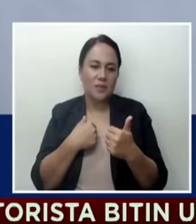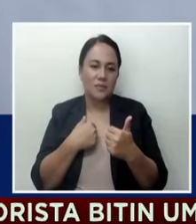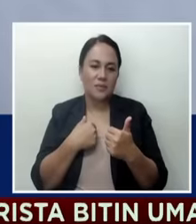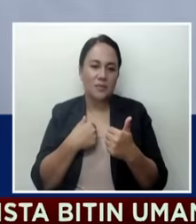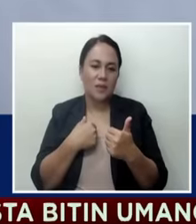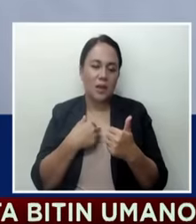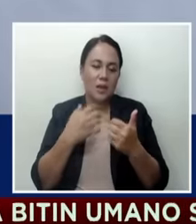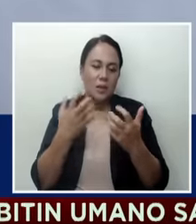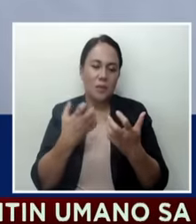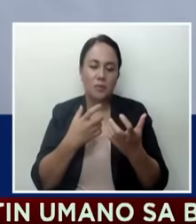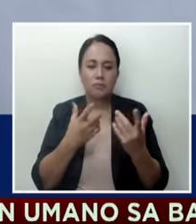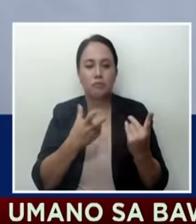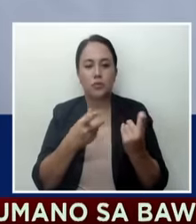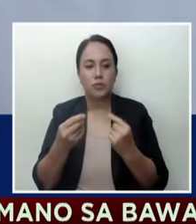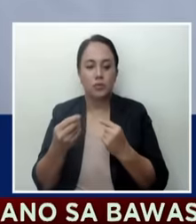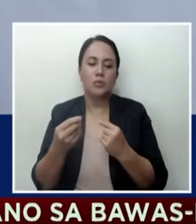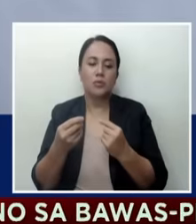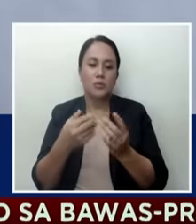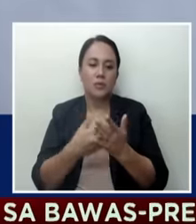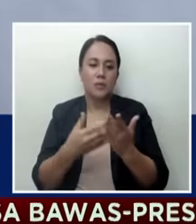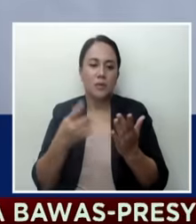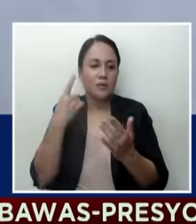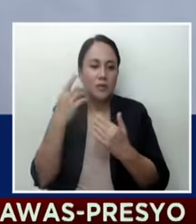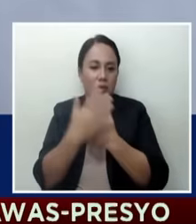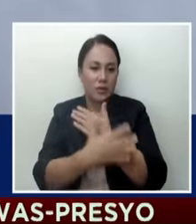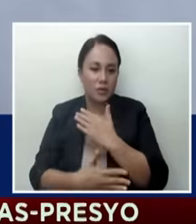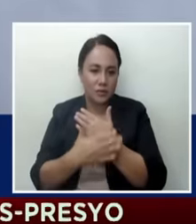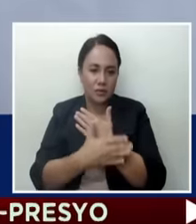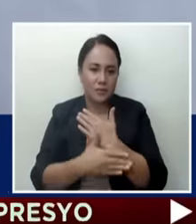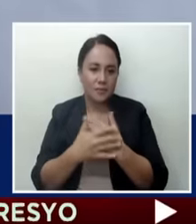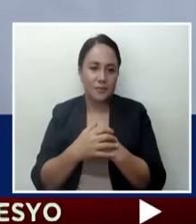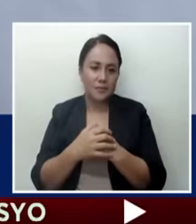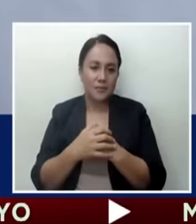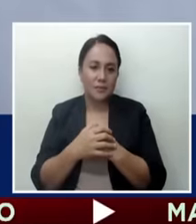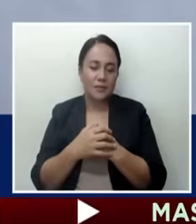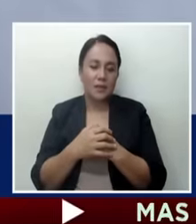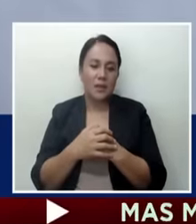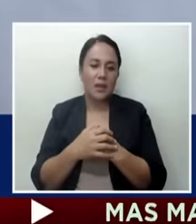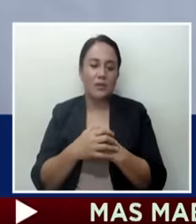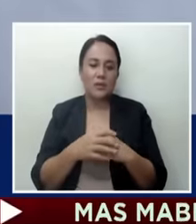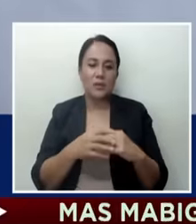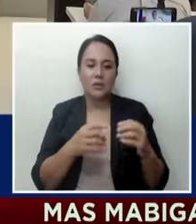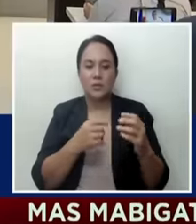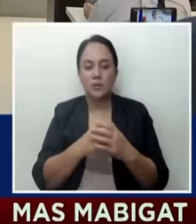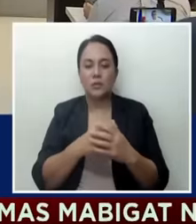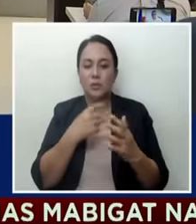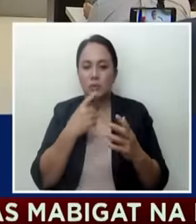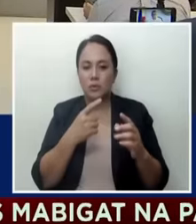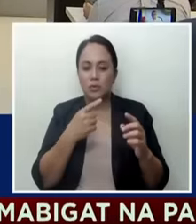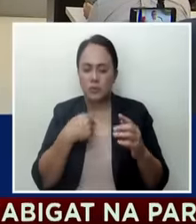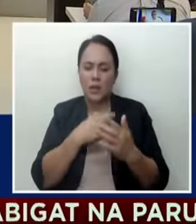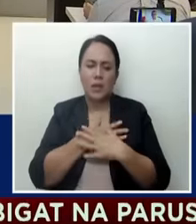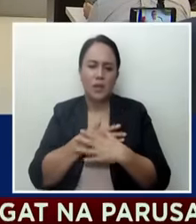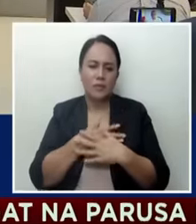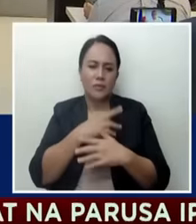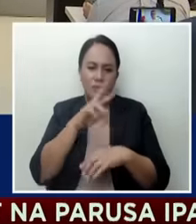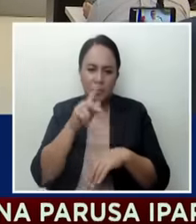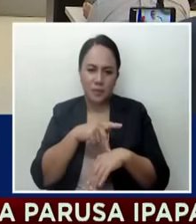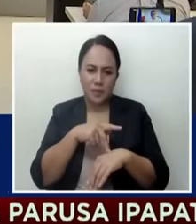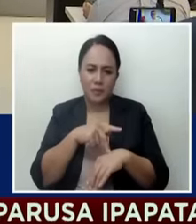To do something for the country. At bottom line, mahal ko yung bansa natin. Eh. DA is a full-time